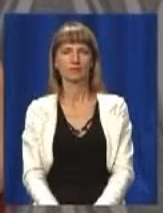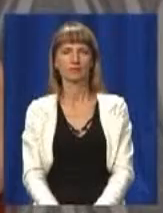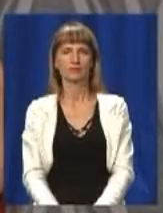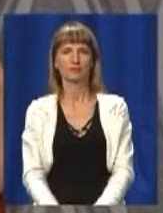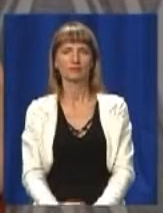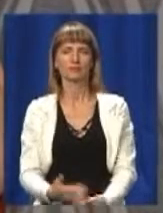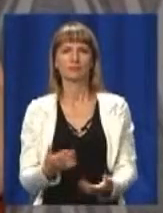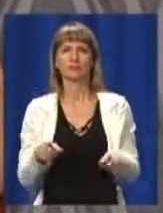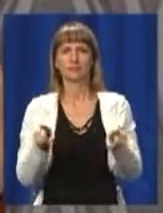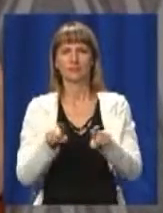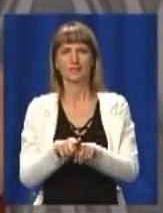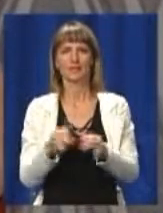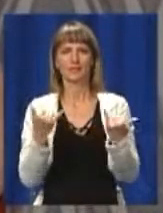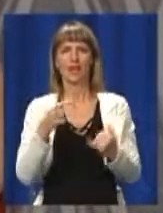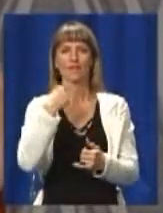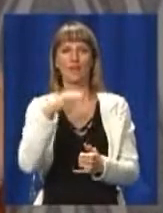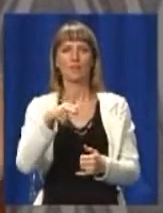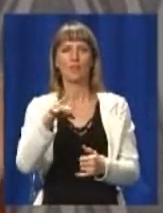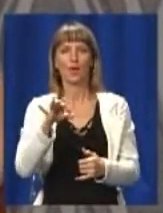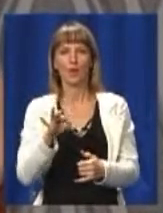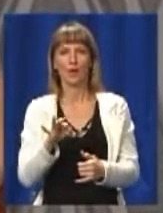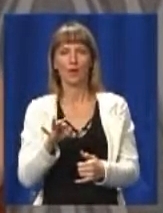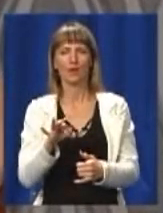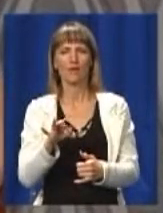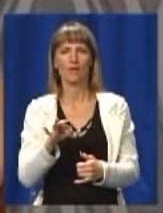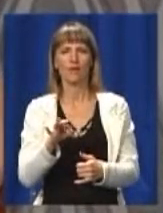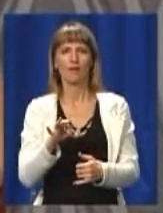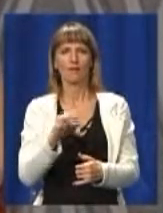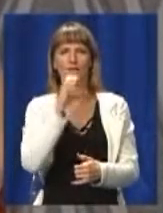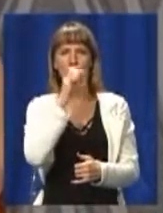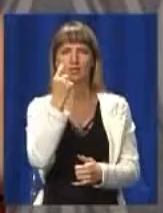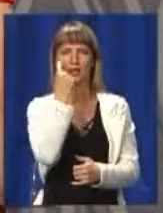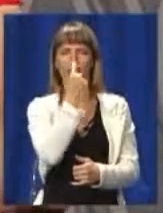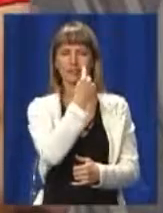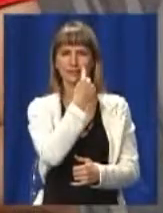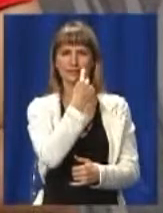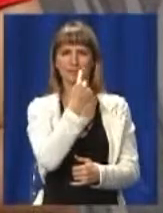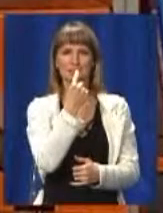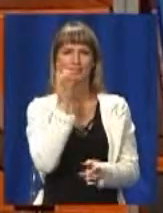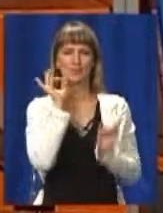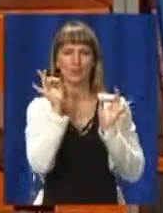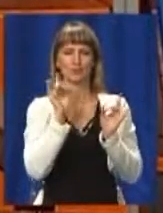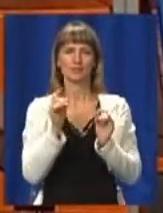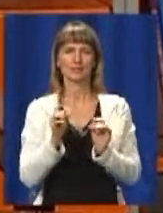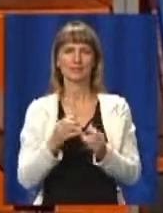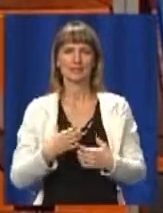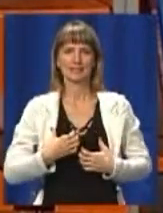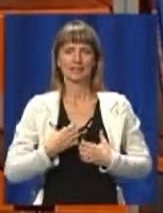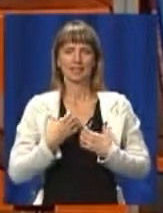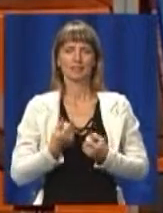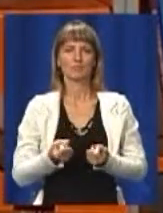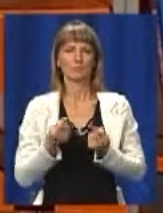Ну, от якось так сьогодні проговорили і про вовчі очі. Ну, звучить якось страшно, да, про мене. Виявилось,